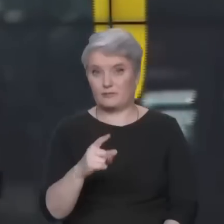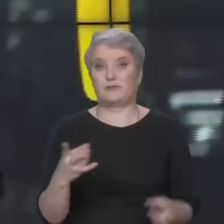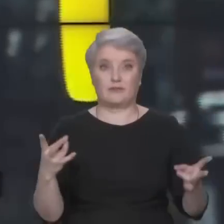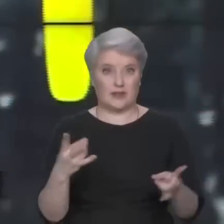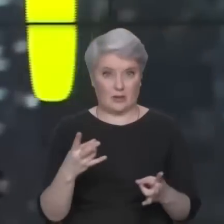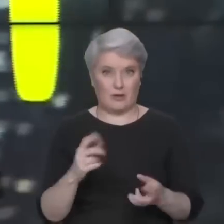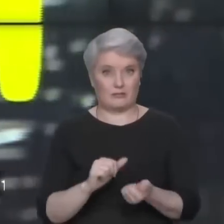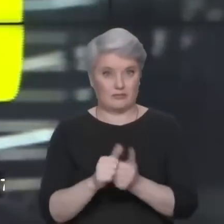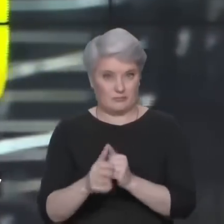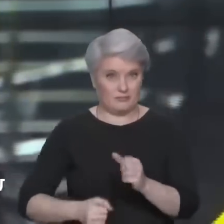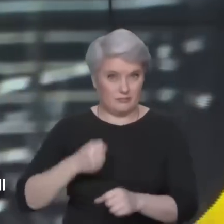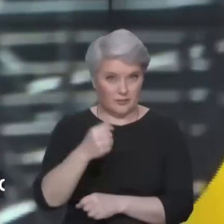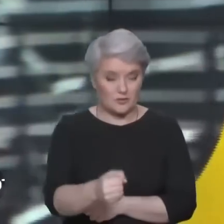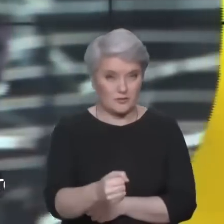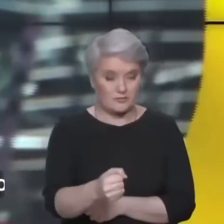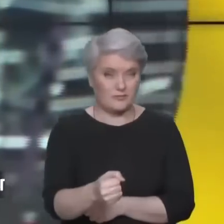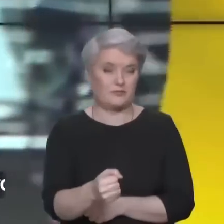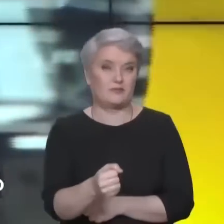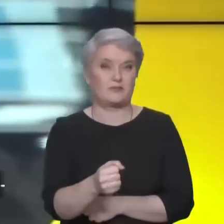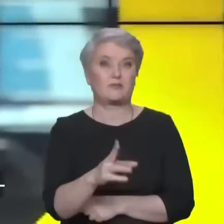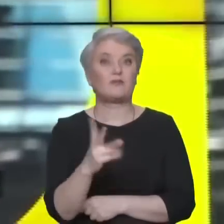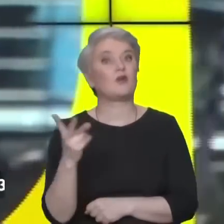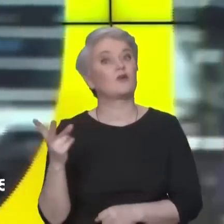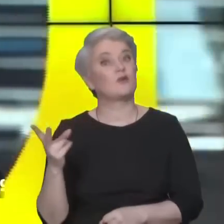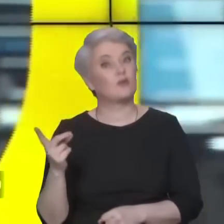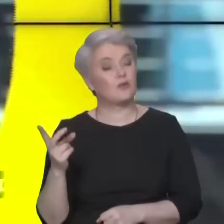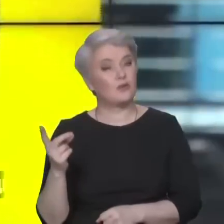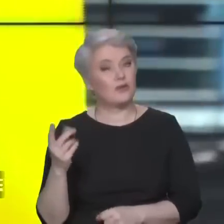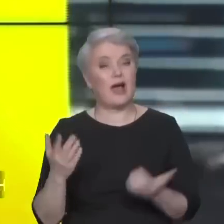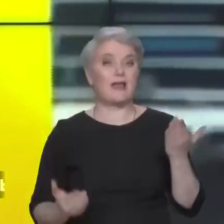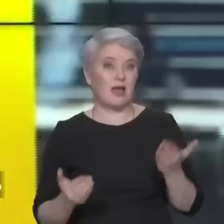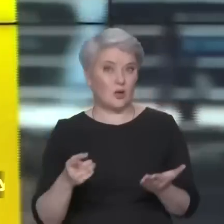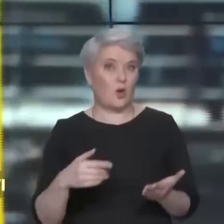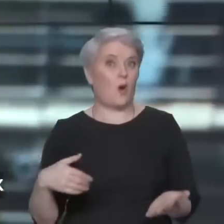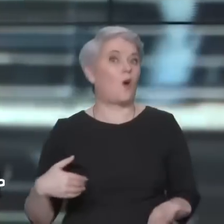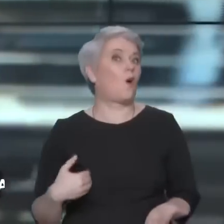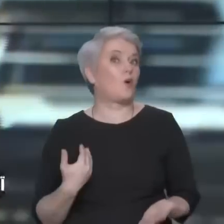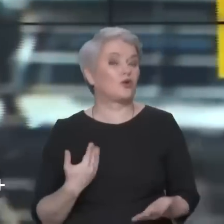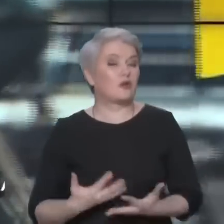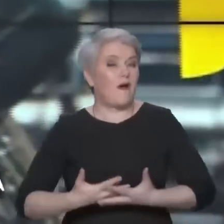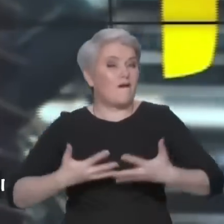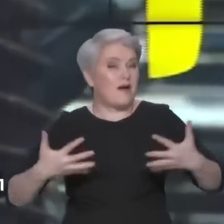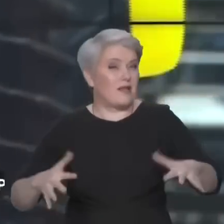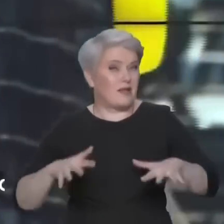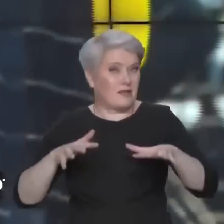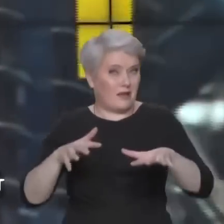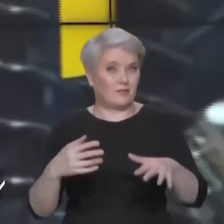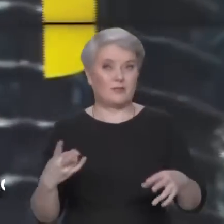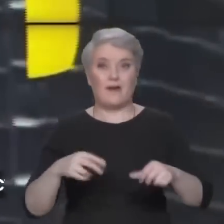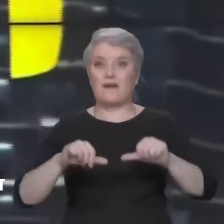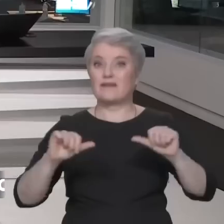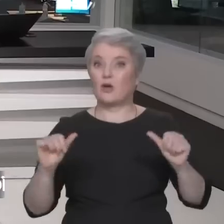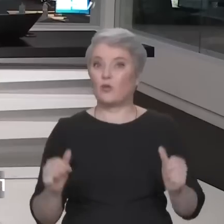треба компенсувати. Це по-перше. По-друге, якщо ти хочеш здійснювати якийсь великий наступ, тобі треба